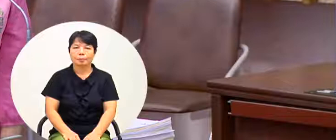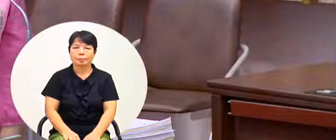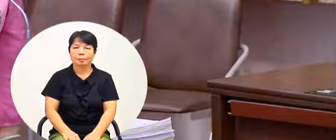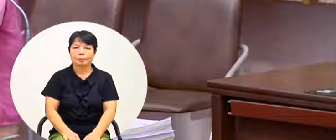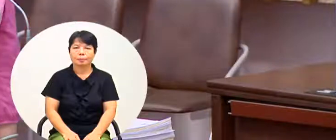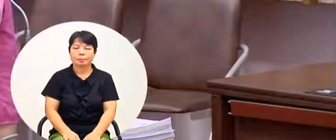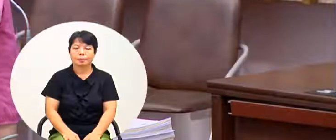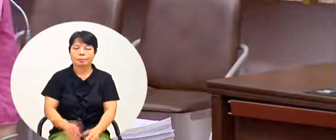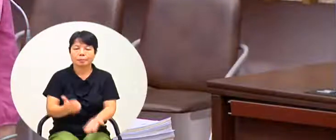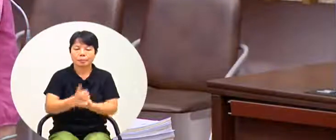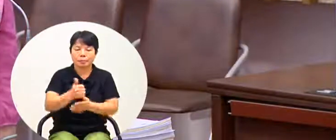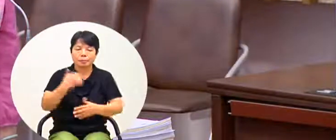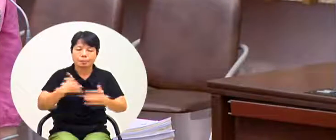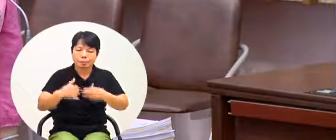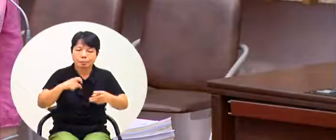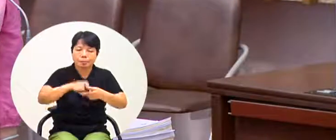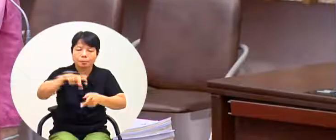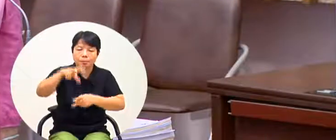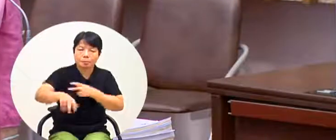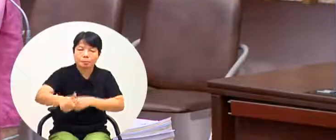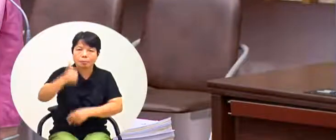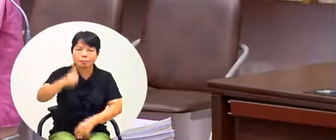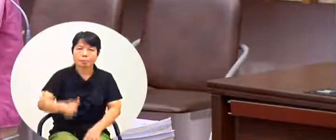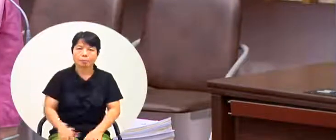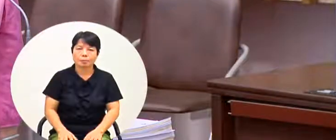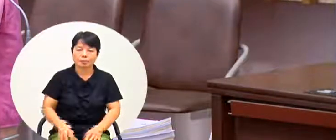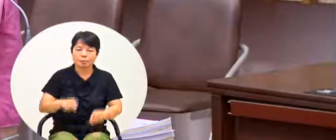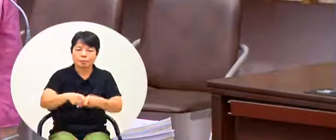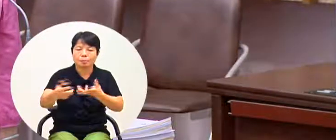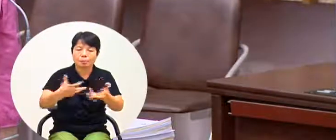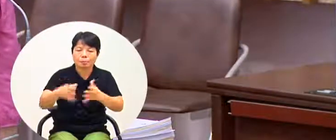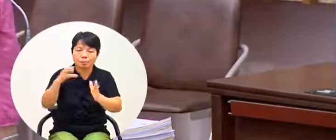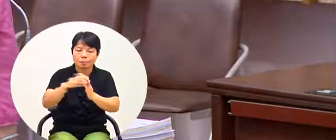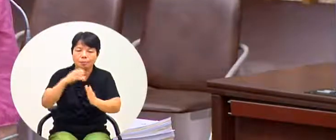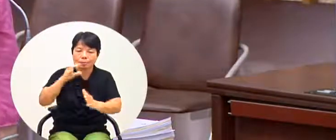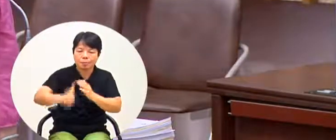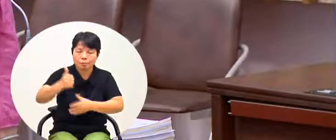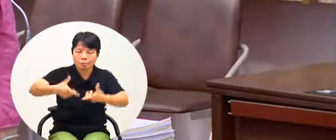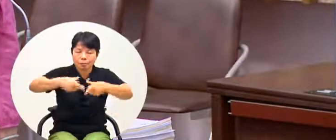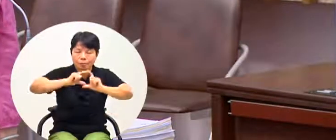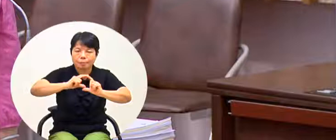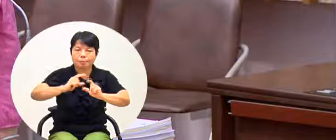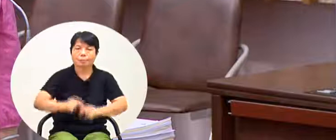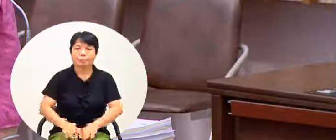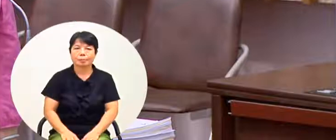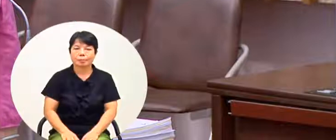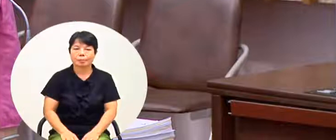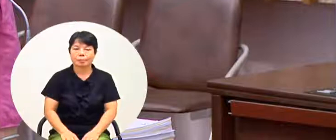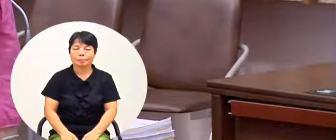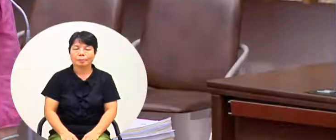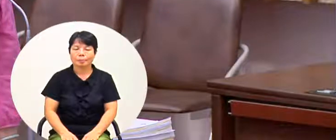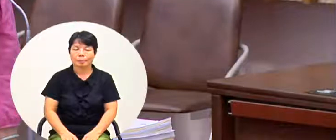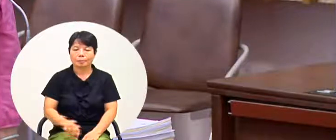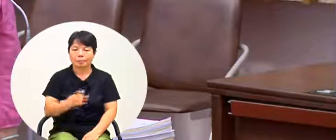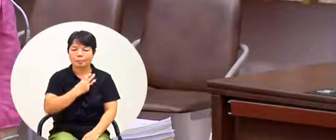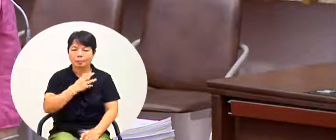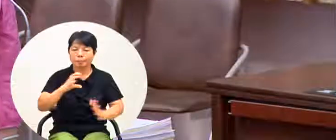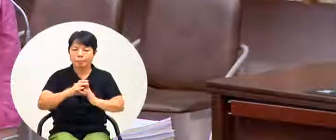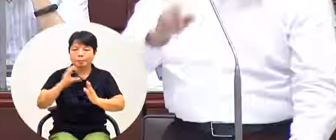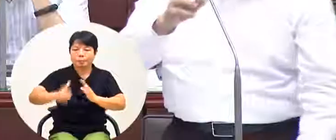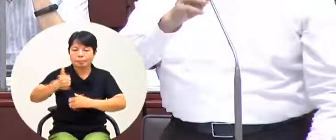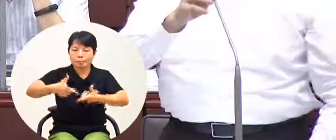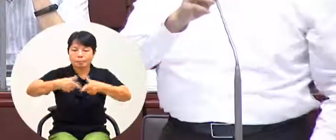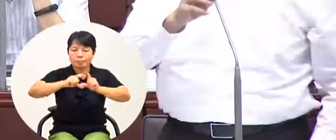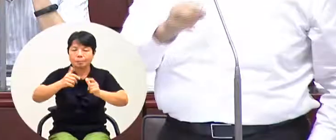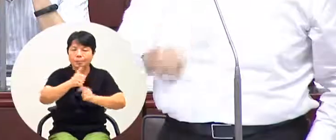哈，公务局局长好，请公务局局长来答复一下。 赵局长，请答复。 哎，谢谢主席，谢谢林议